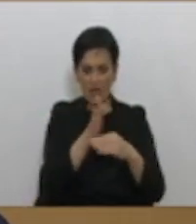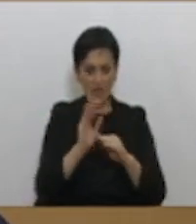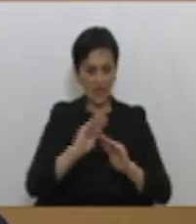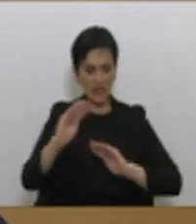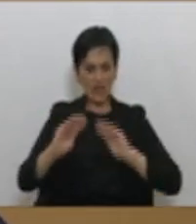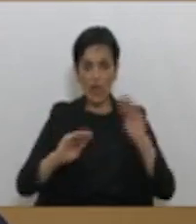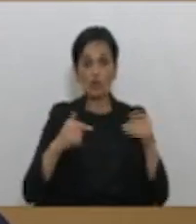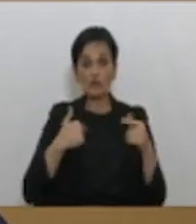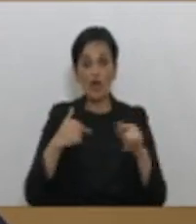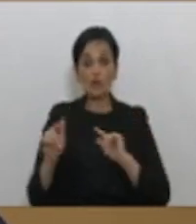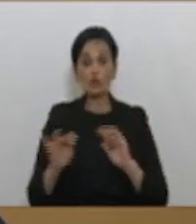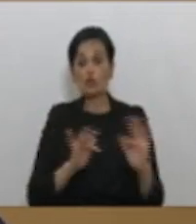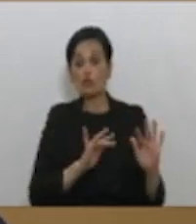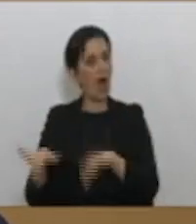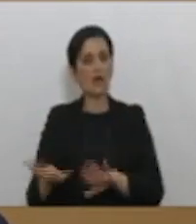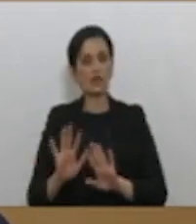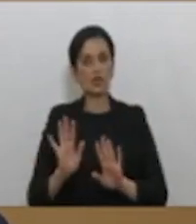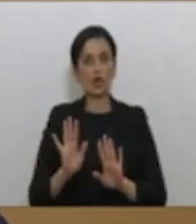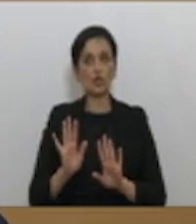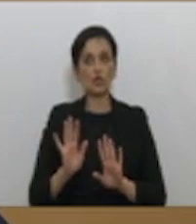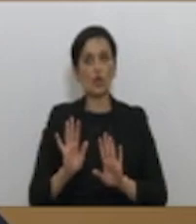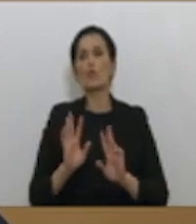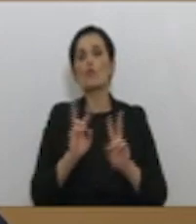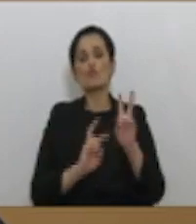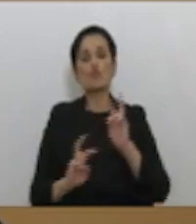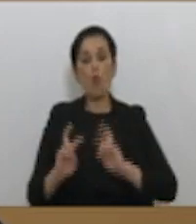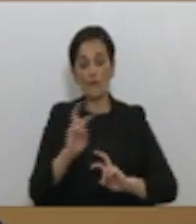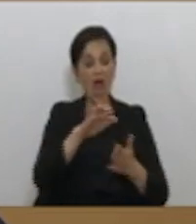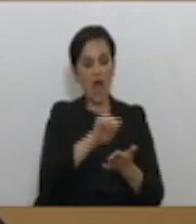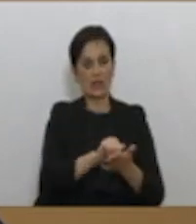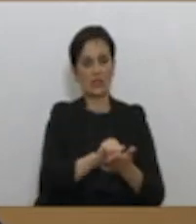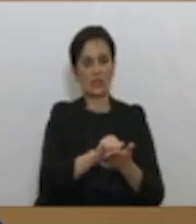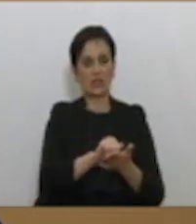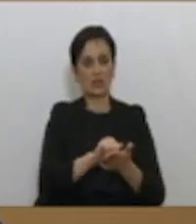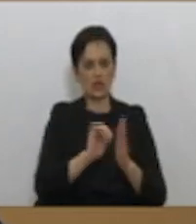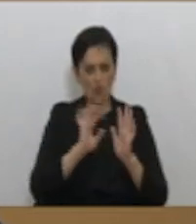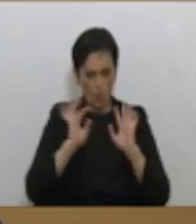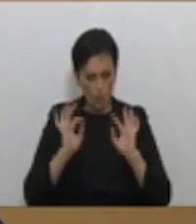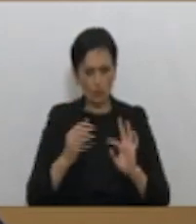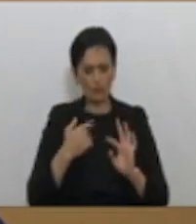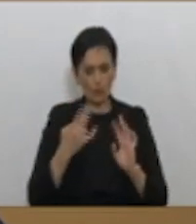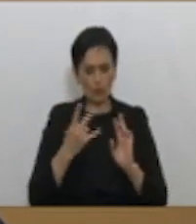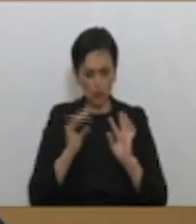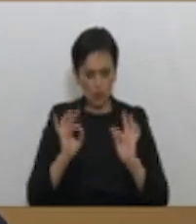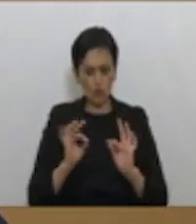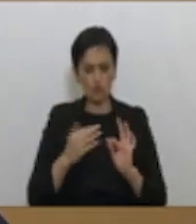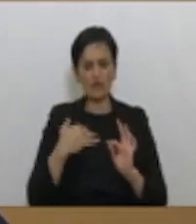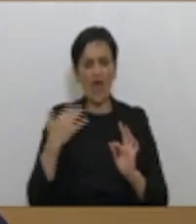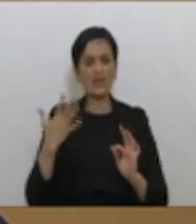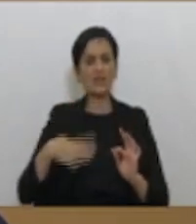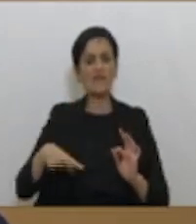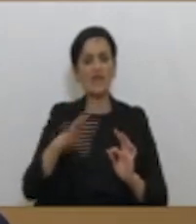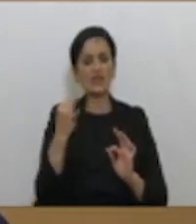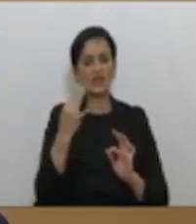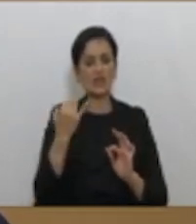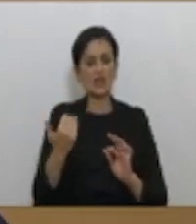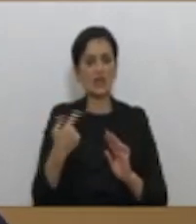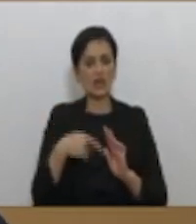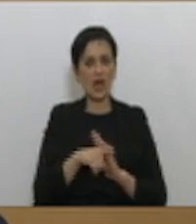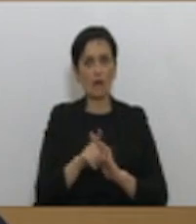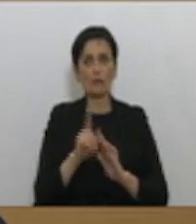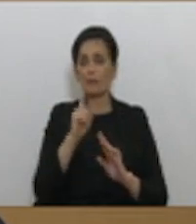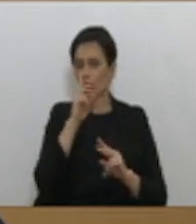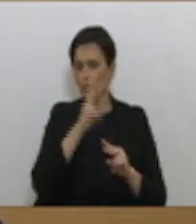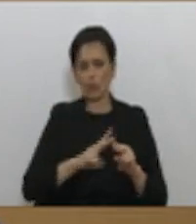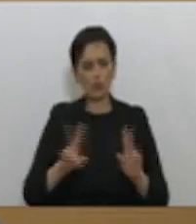ამ პროცესის მიღმა არ დარჩენა. მოვძებნოთ ჩვენი ადგილი, უფრო პრაგმატური ვიყო ჩვენი ქვეყნის ინტერესებიდან გამომდინარე. Ნუ